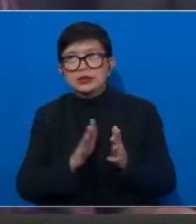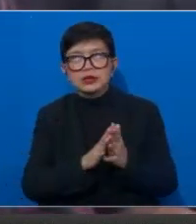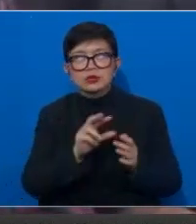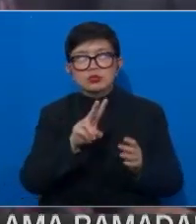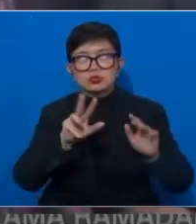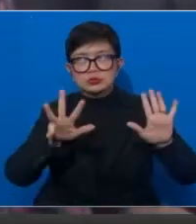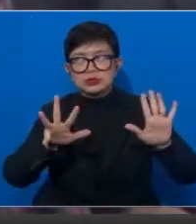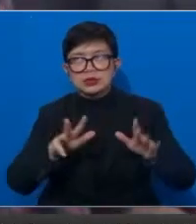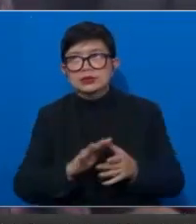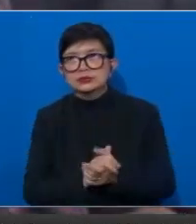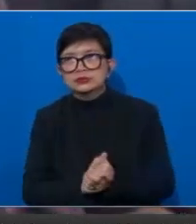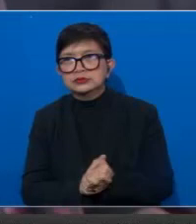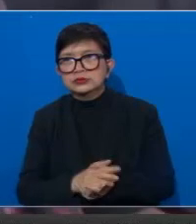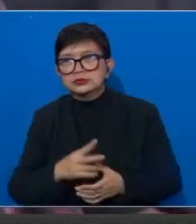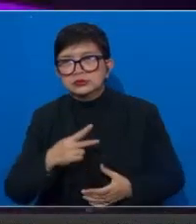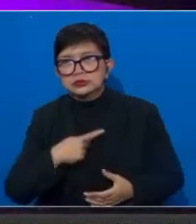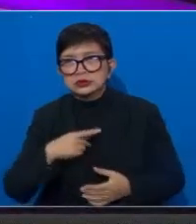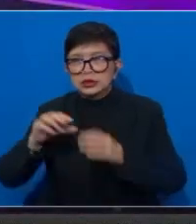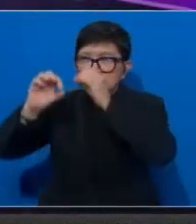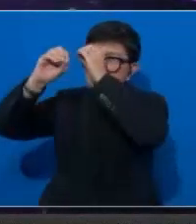kita melakukan pengamatan.